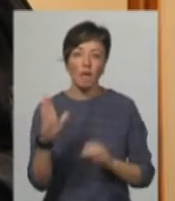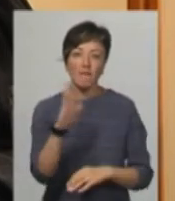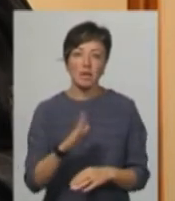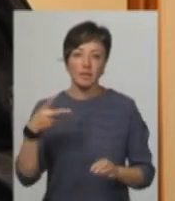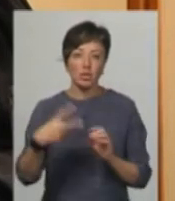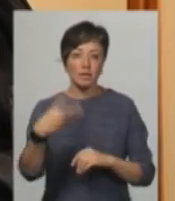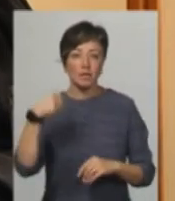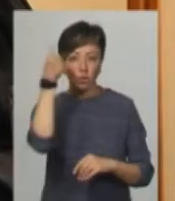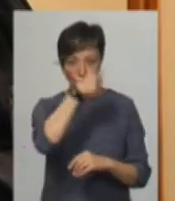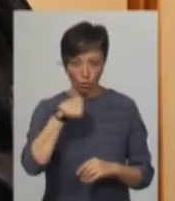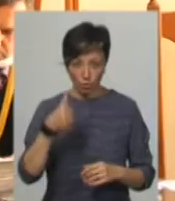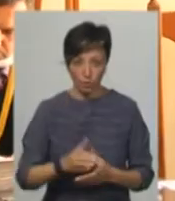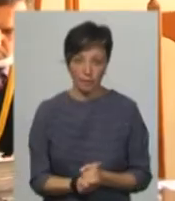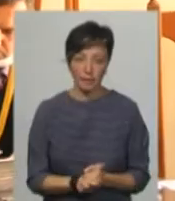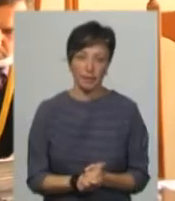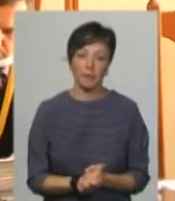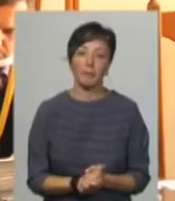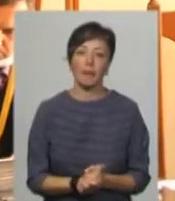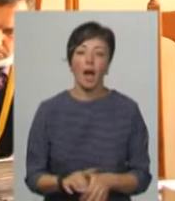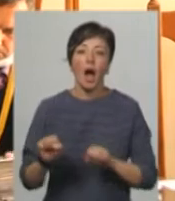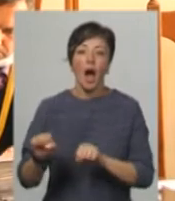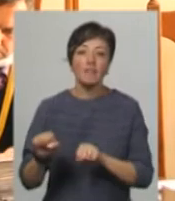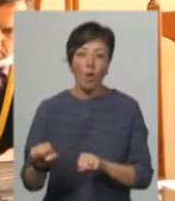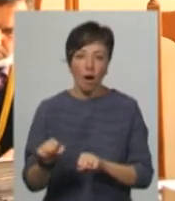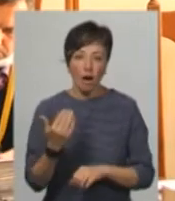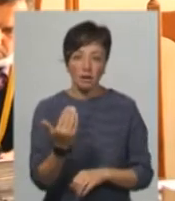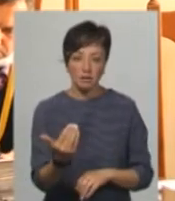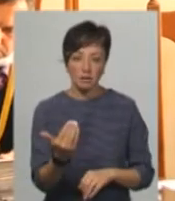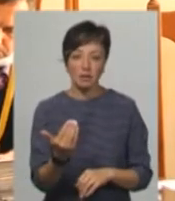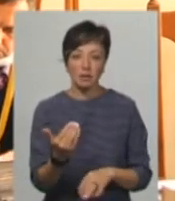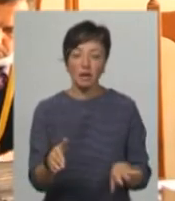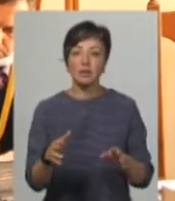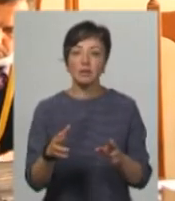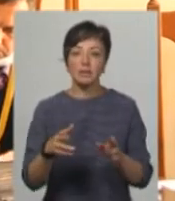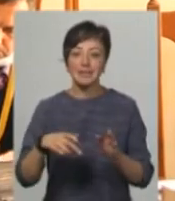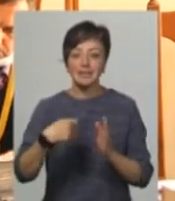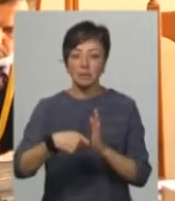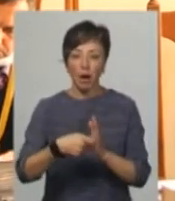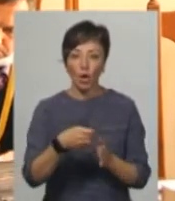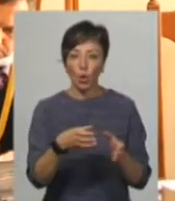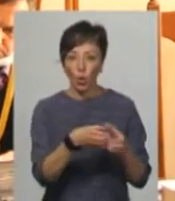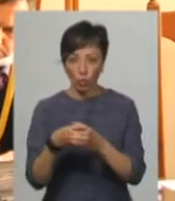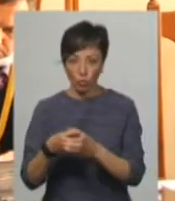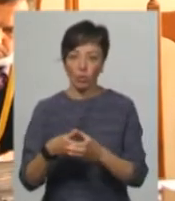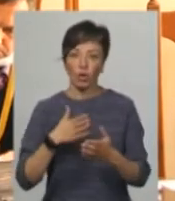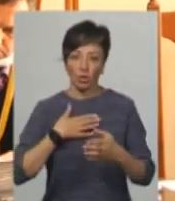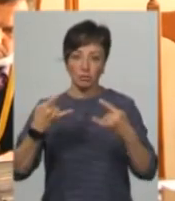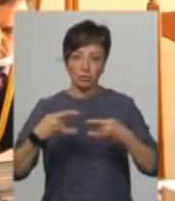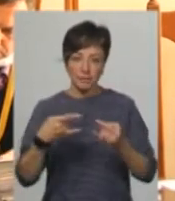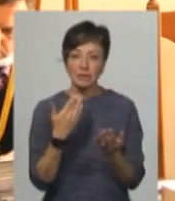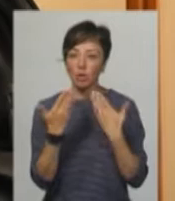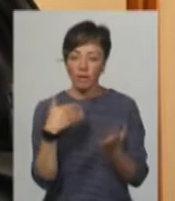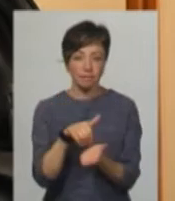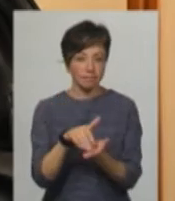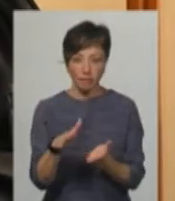вересня 2020 року включно. Адвокат Миколаєва Олександр Поліщук зі знімальною групою Суспільного спілкуватися